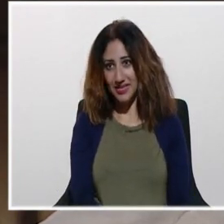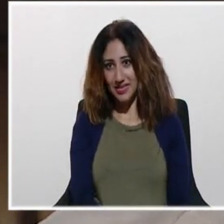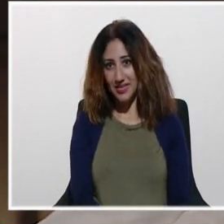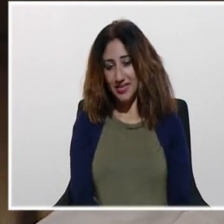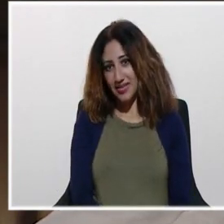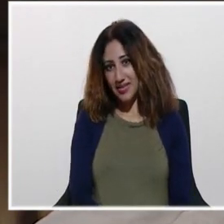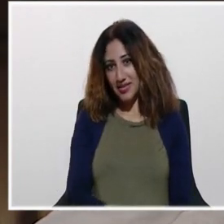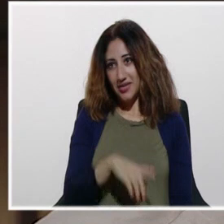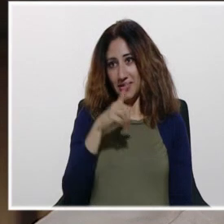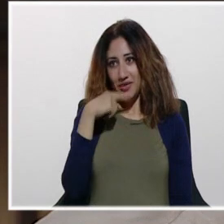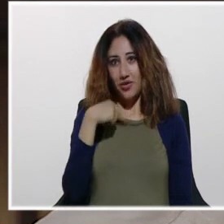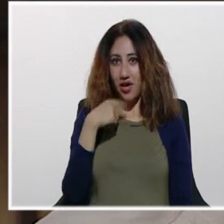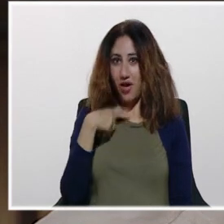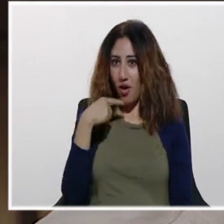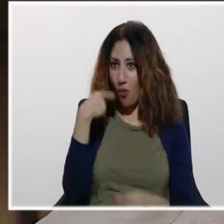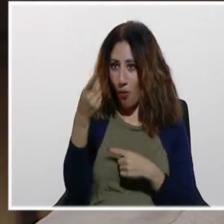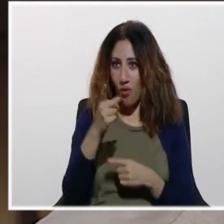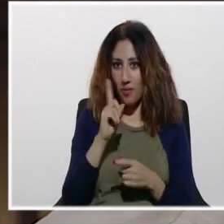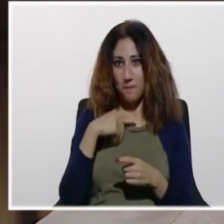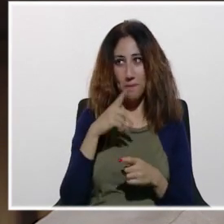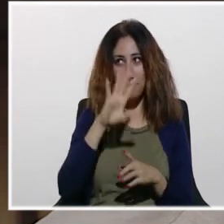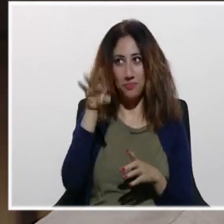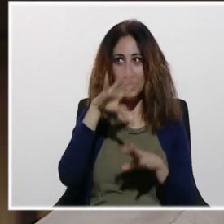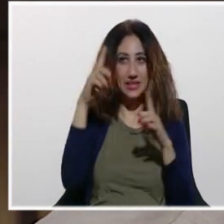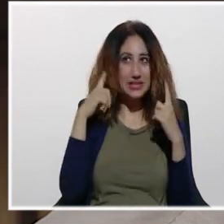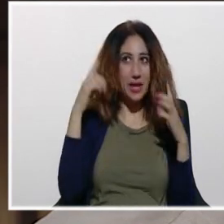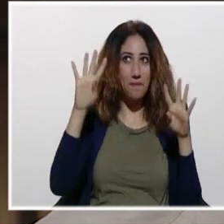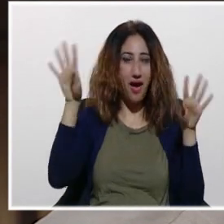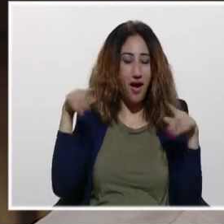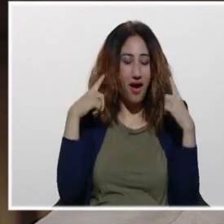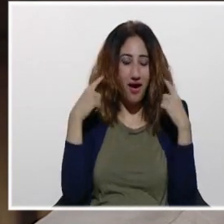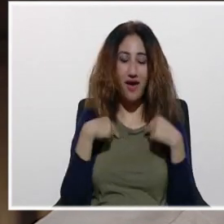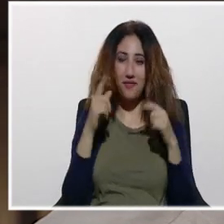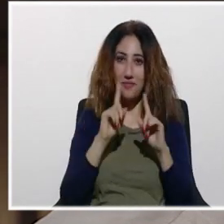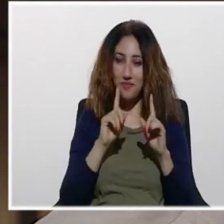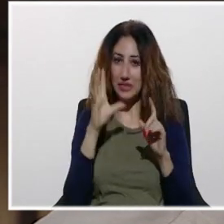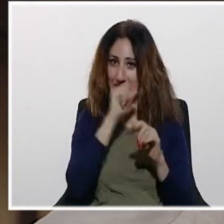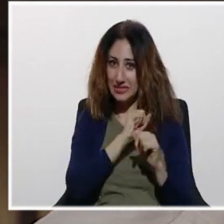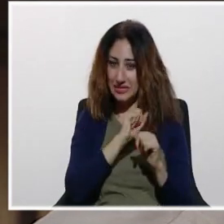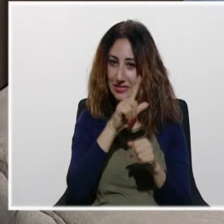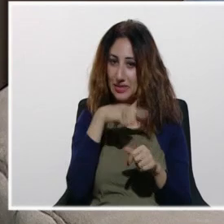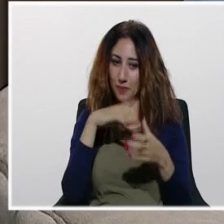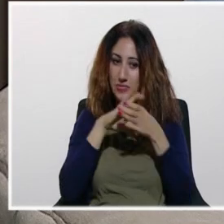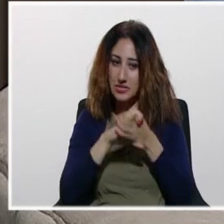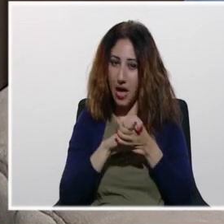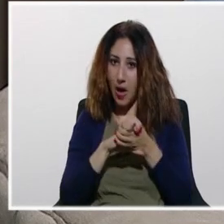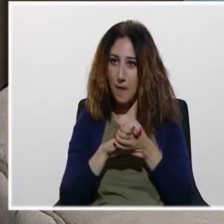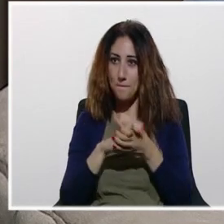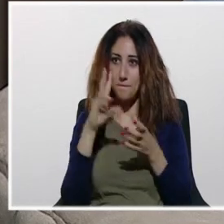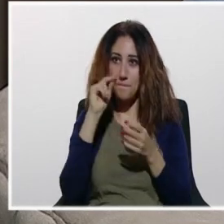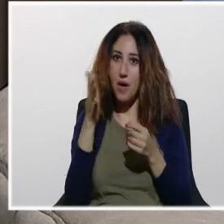ما توقعناش بعض يا عمرو، يعني احنا على الهوا. فخلينا نتكلم. احمد صديق عزيز جدا